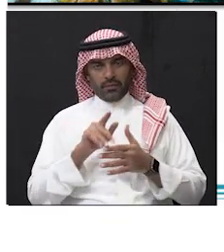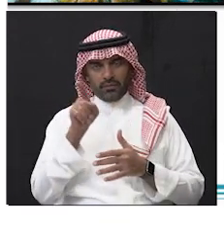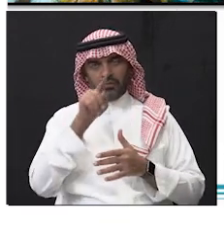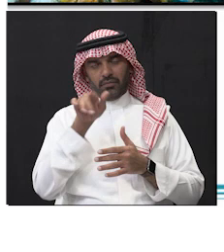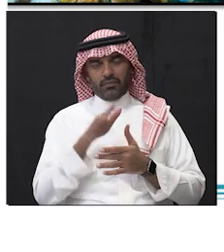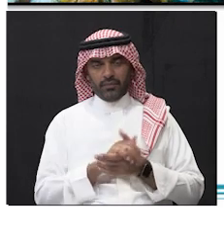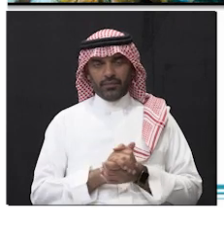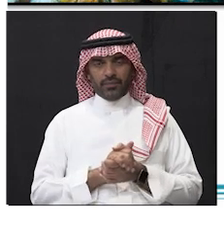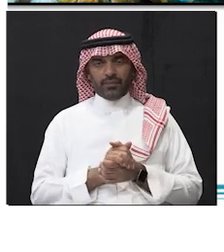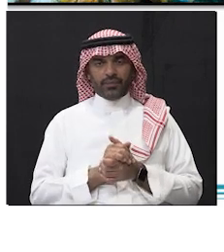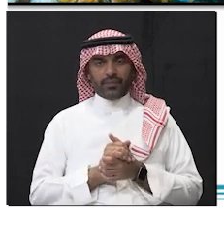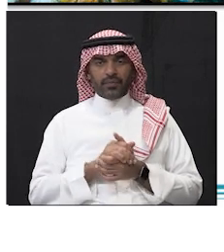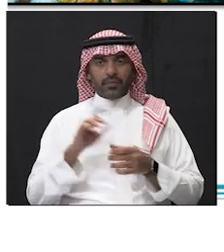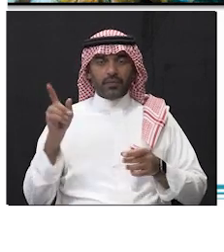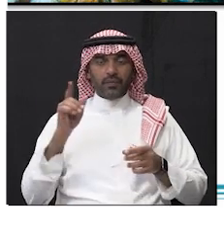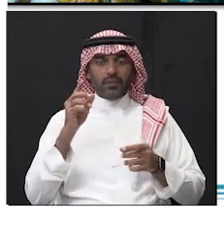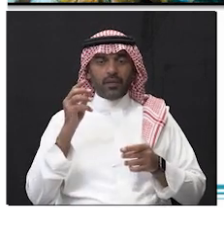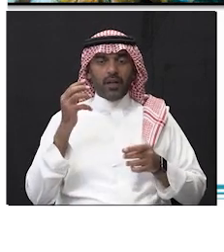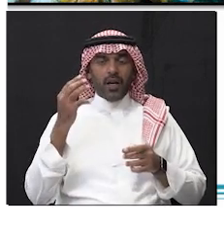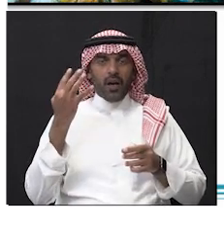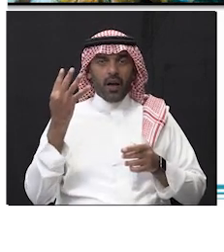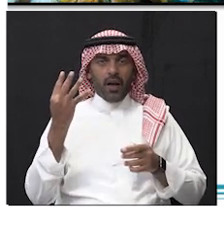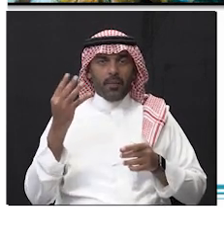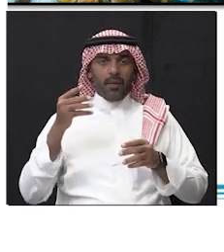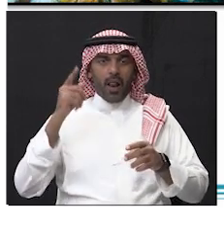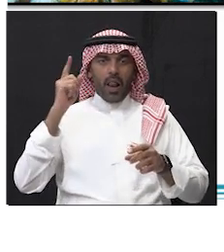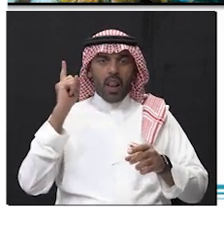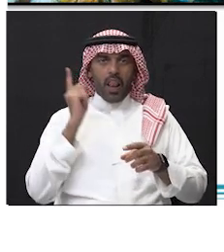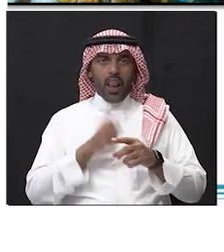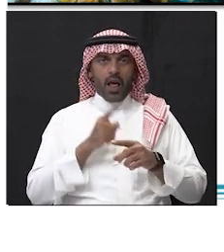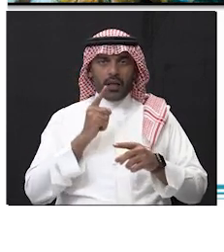تستطيع اللاسعات الحصول على الغذاء من جميع الاتجاهات.